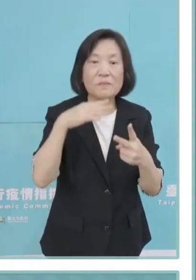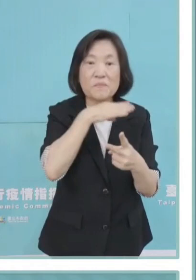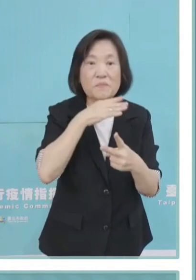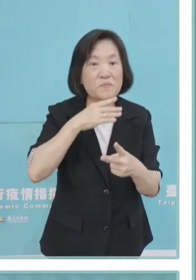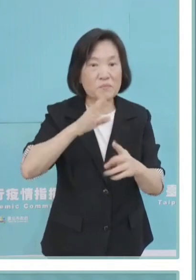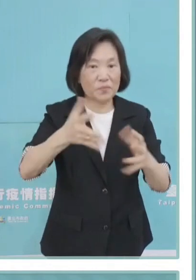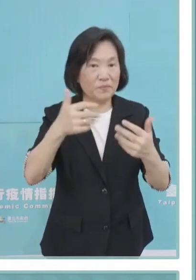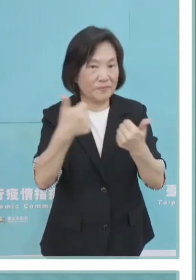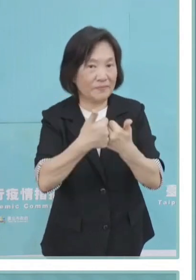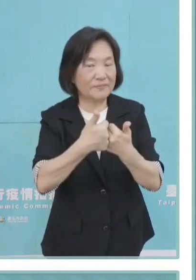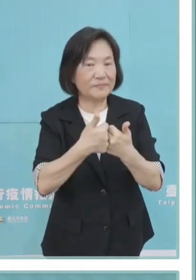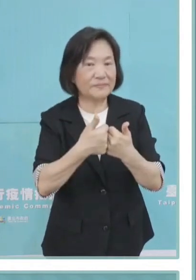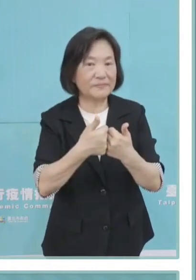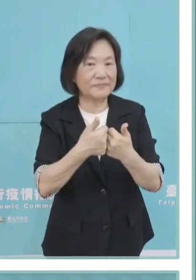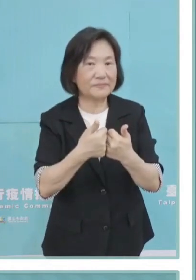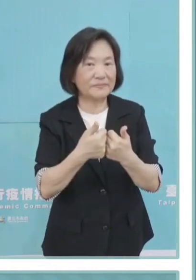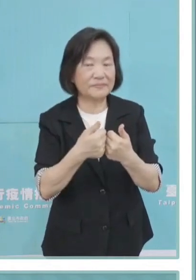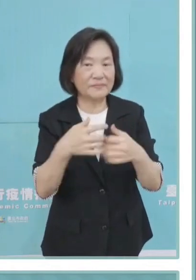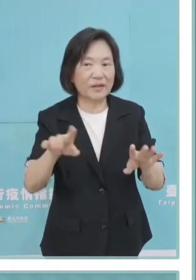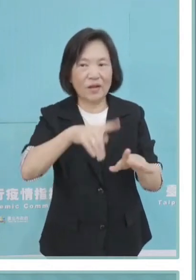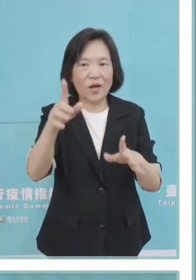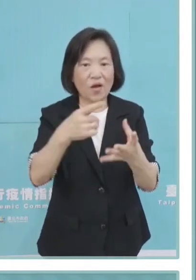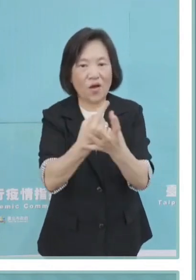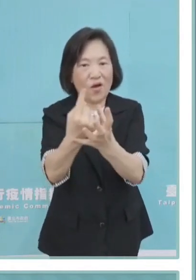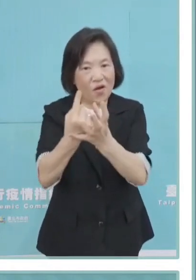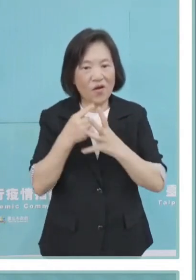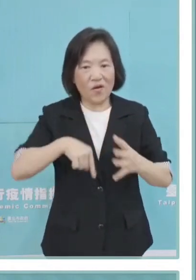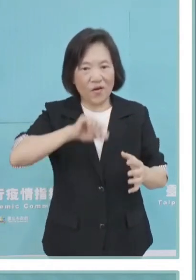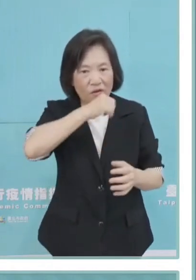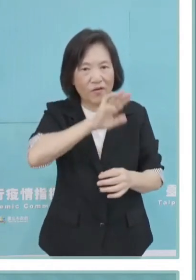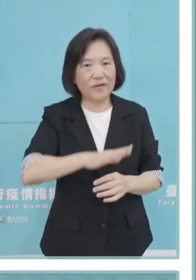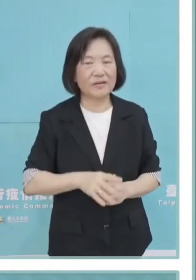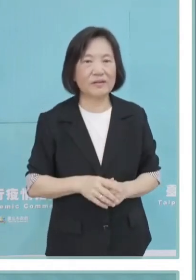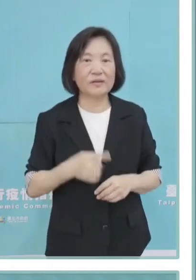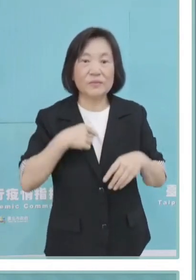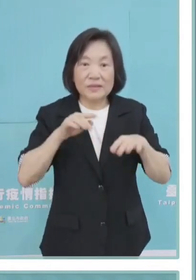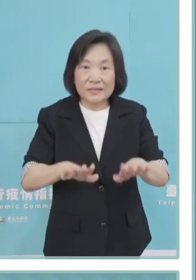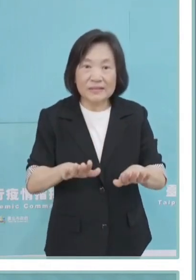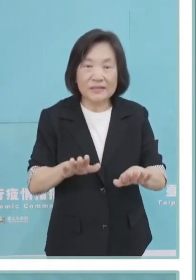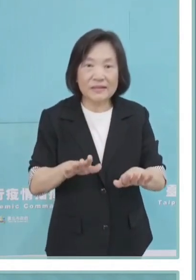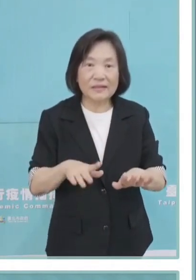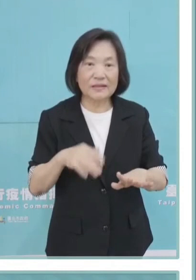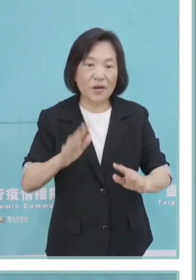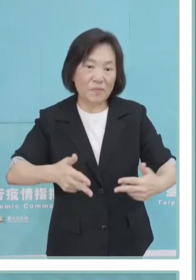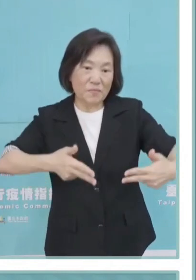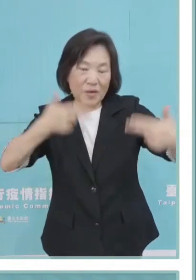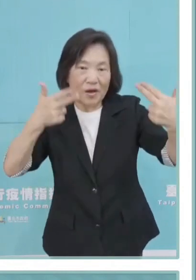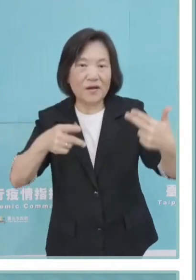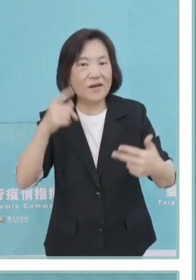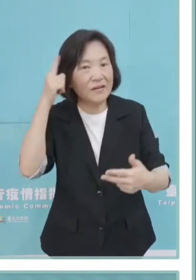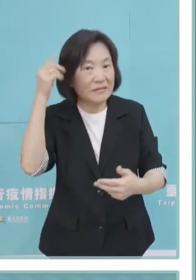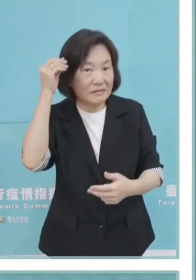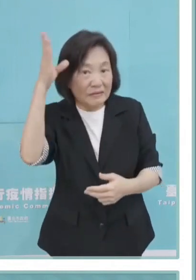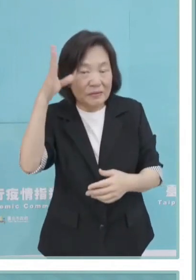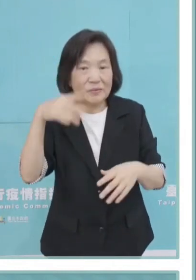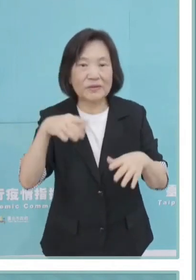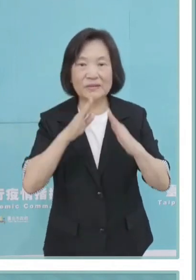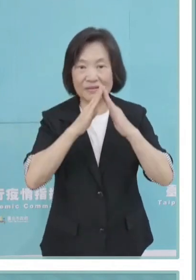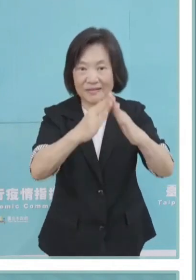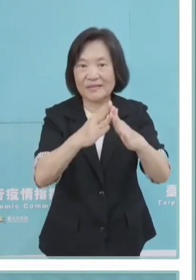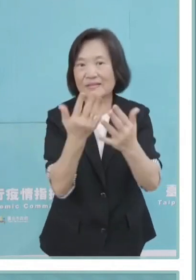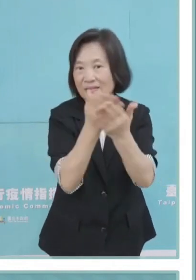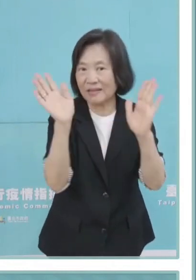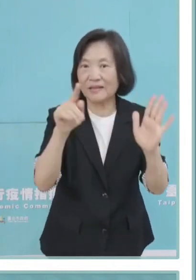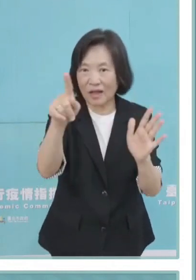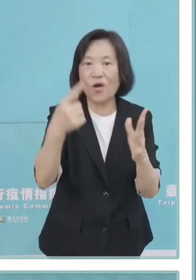的国会参访团来嘛，哈，是让我们今年办那个线上的智慧城市展的时候，他也有特